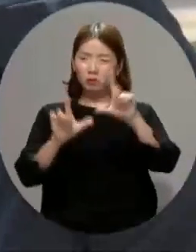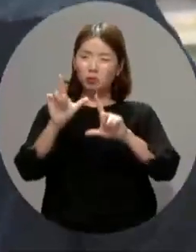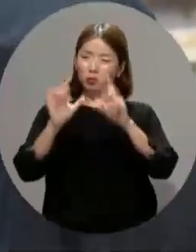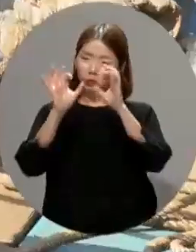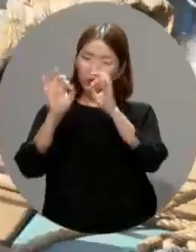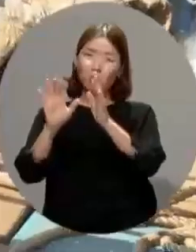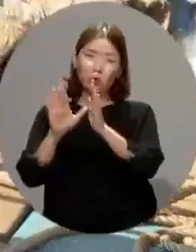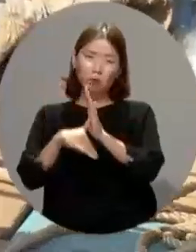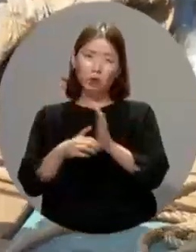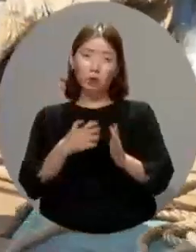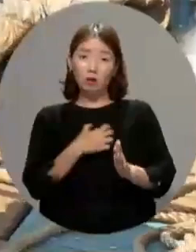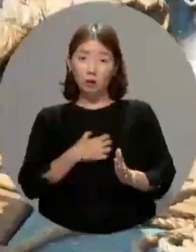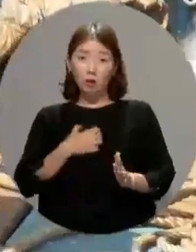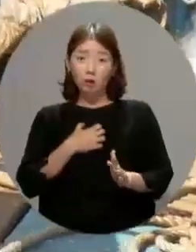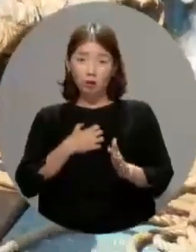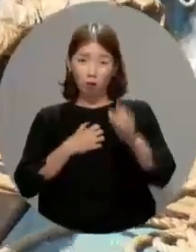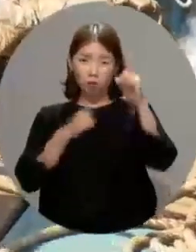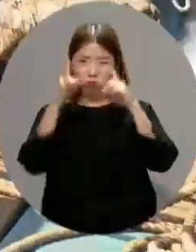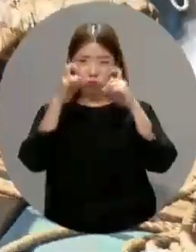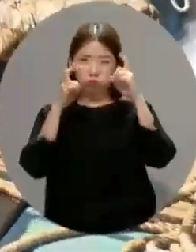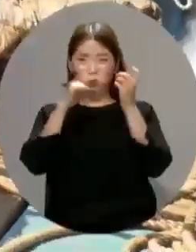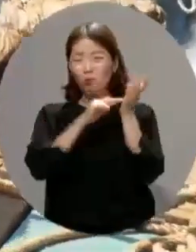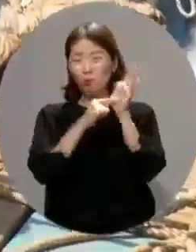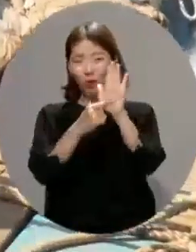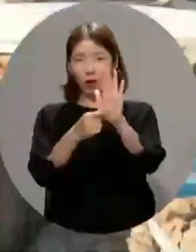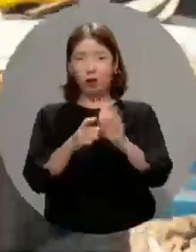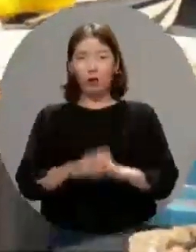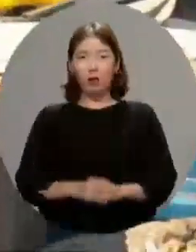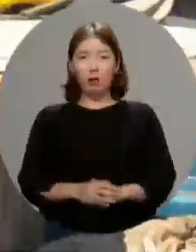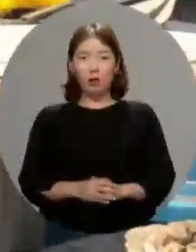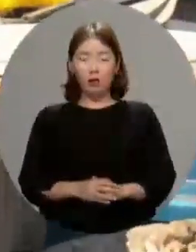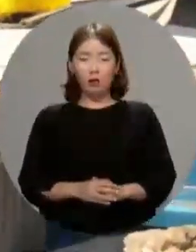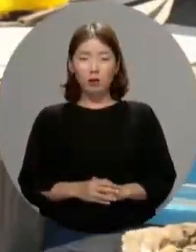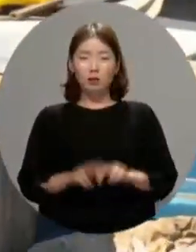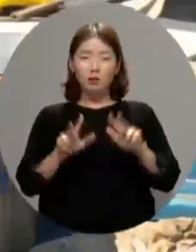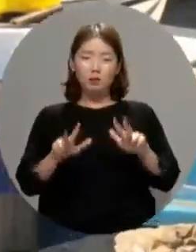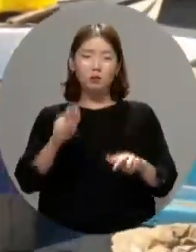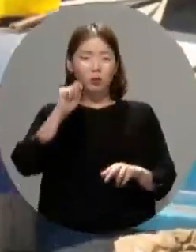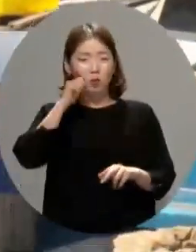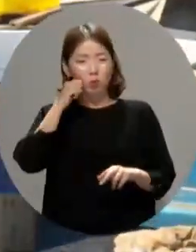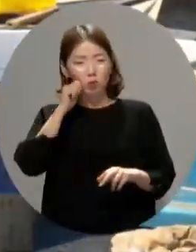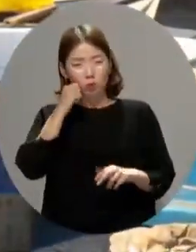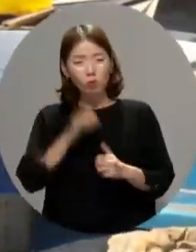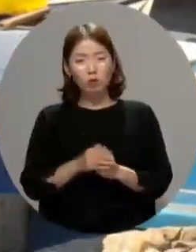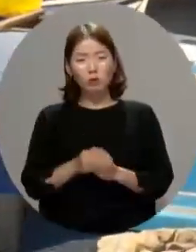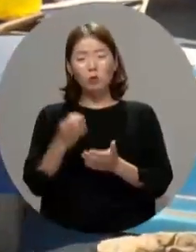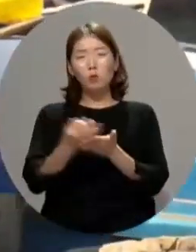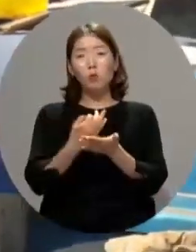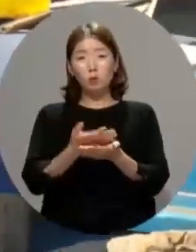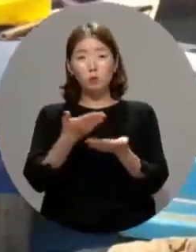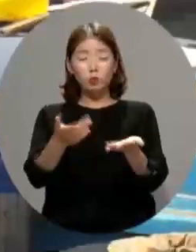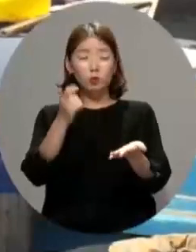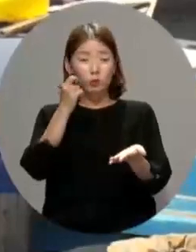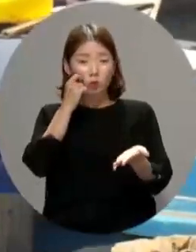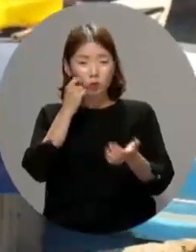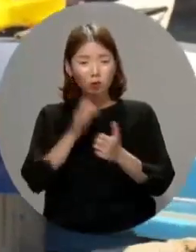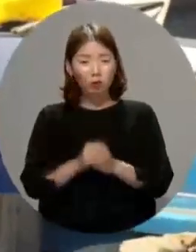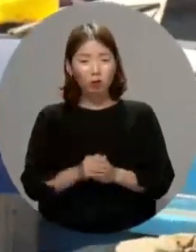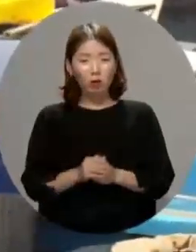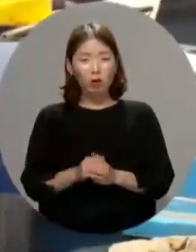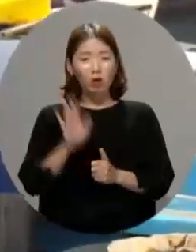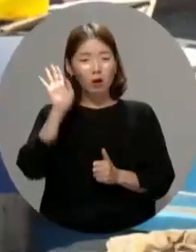모습에도 근심스러운 표정이 역력합니다. 현재도 지금 어려워갖고 사람들 공급을 못 줘갖고 이렇게 이제 앞으로 그렇게